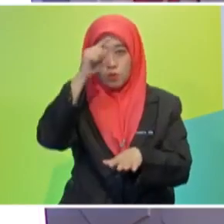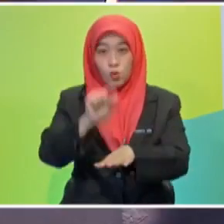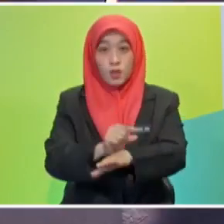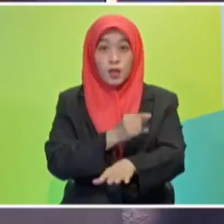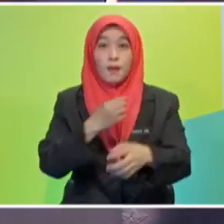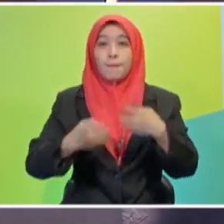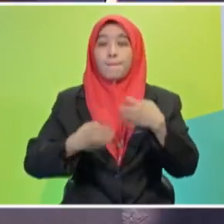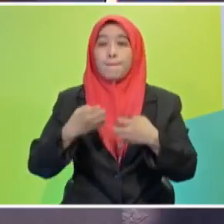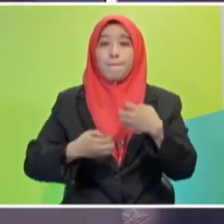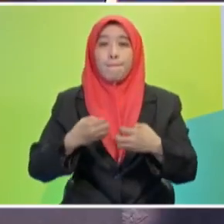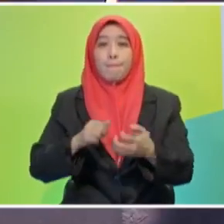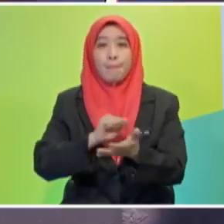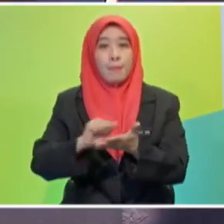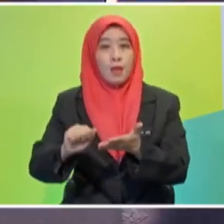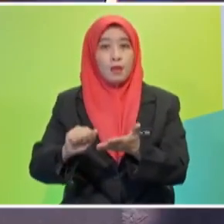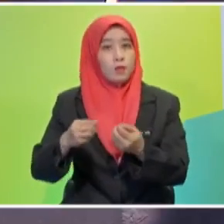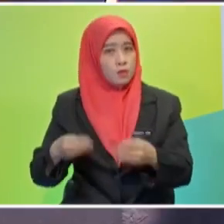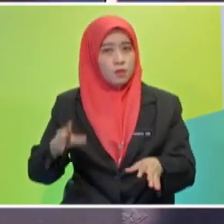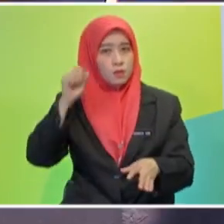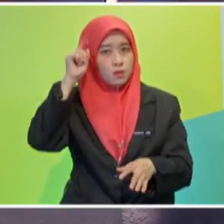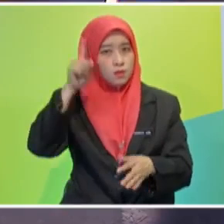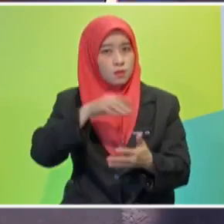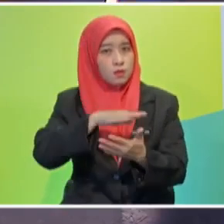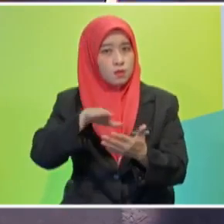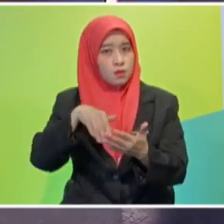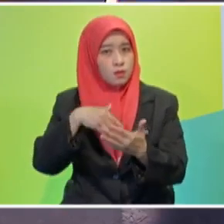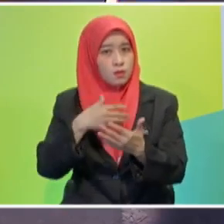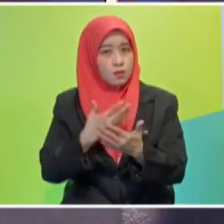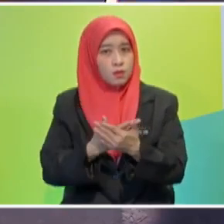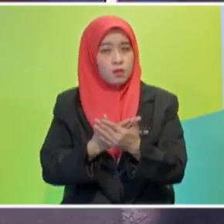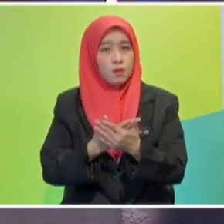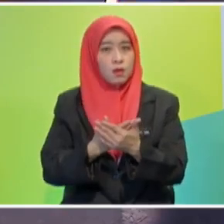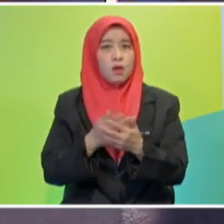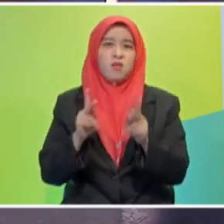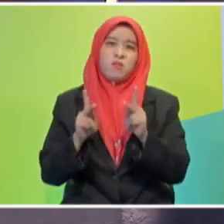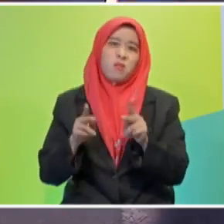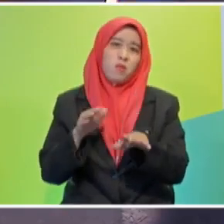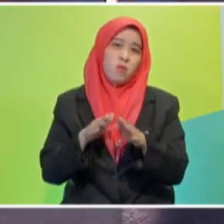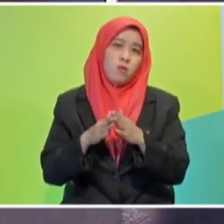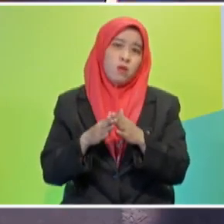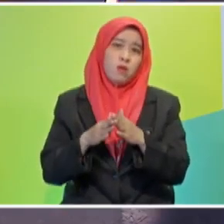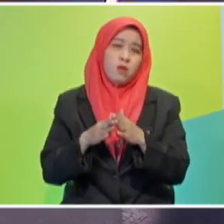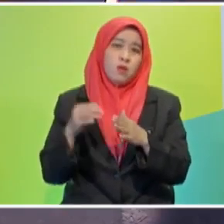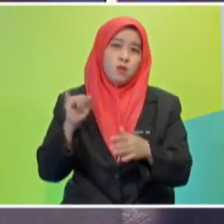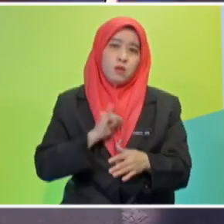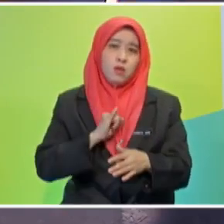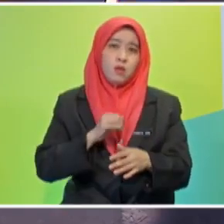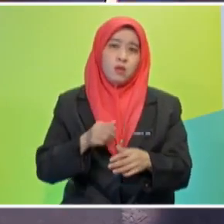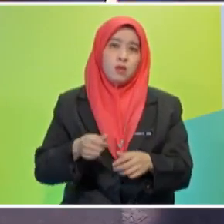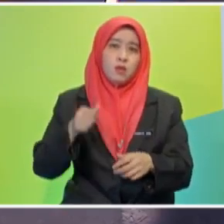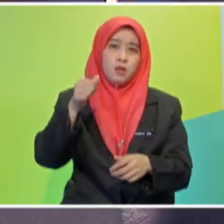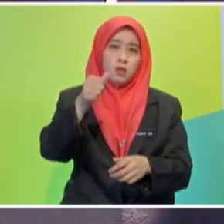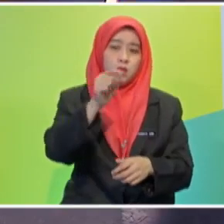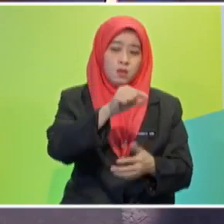Aiman. Baik, cikgu. Dah faham semua? Sebab biasa kalau dekat rumah cikgu, saya tekan butang on, tekan start je. Dia Okey. berfungsi terus. Okey, jadi hari